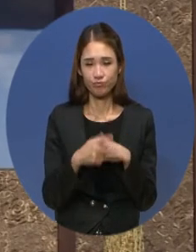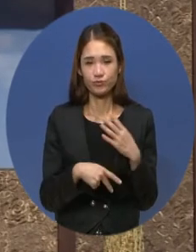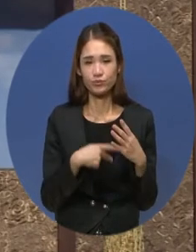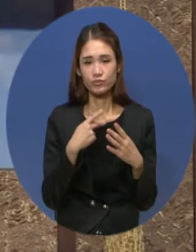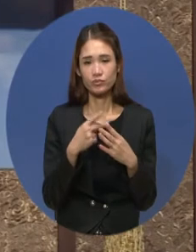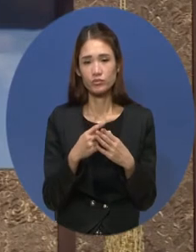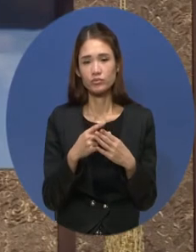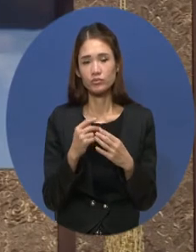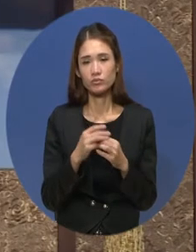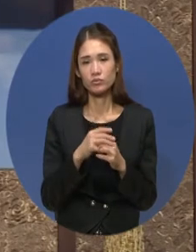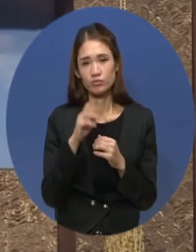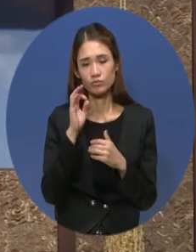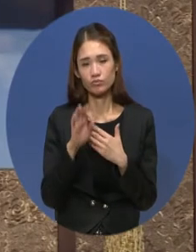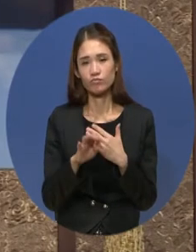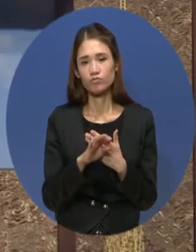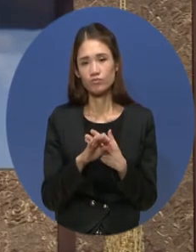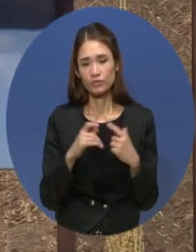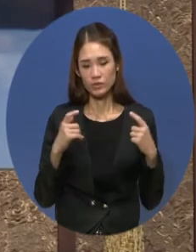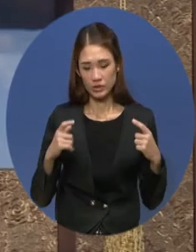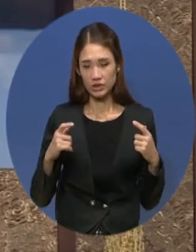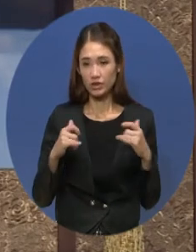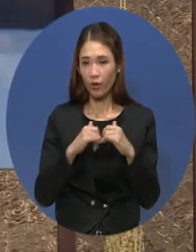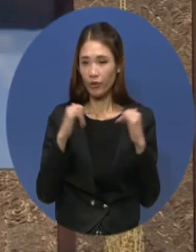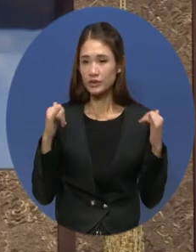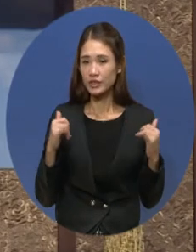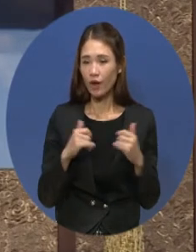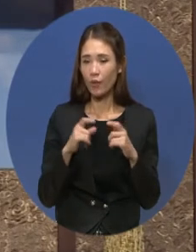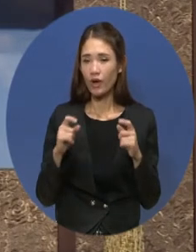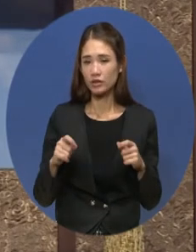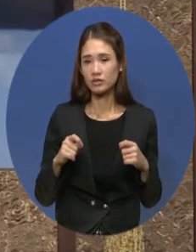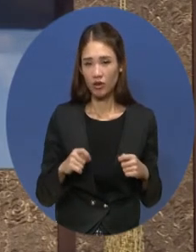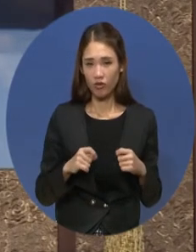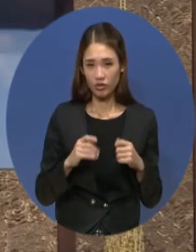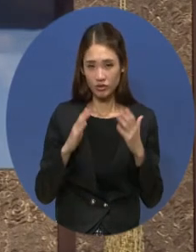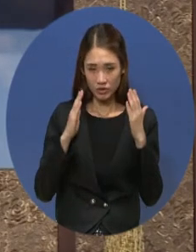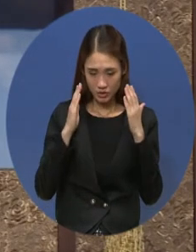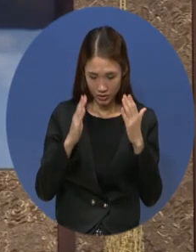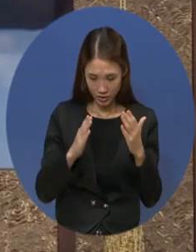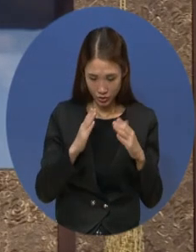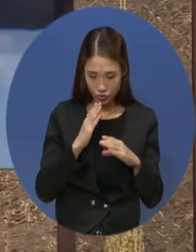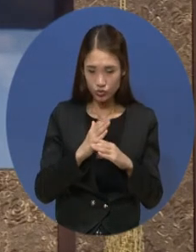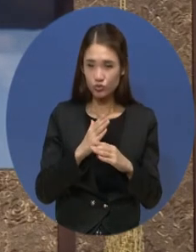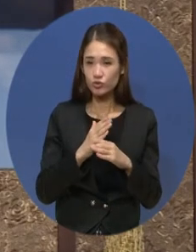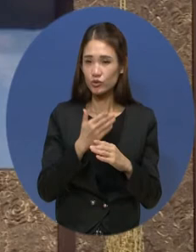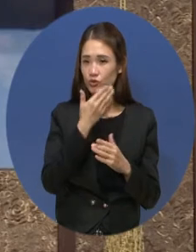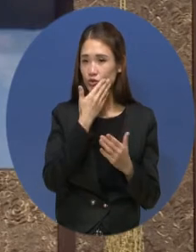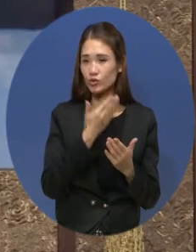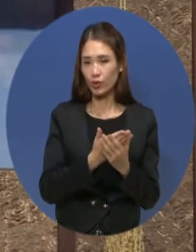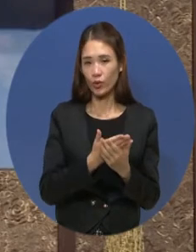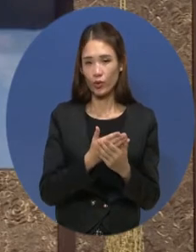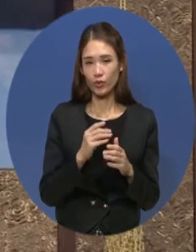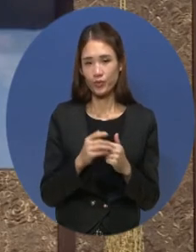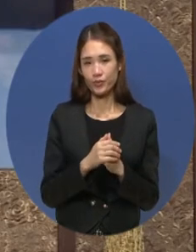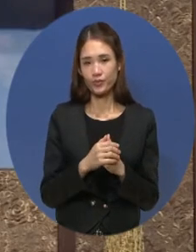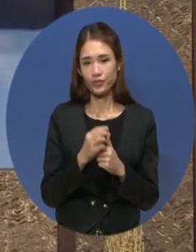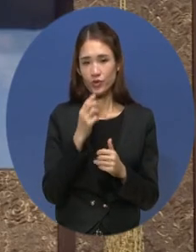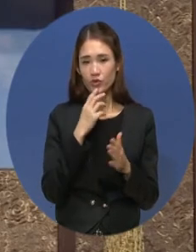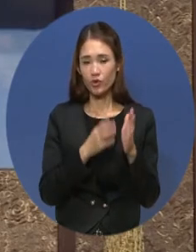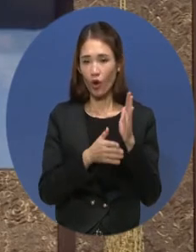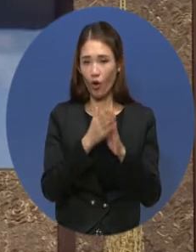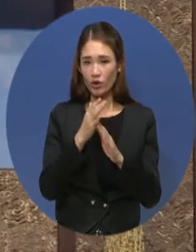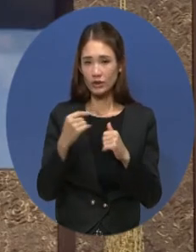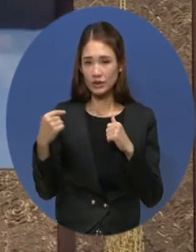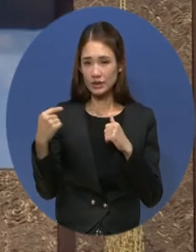은 어 저희는 이제 지역사회 적응 이 축적이 있죠 지역사회 죽 적응 1 어 서울시